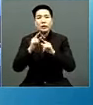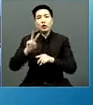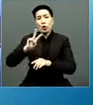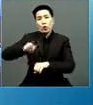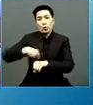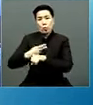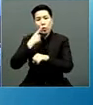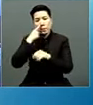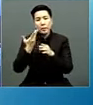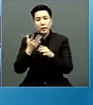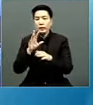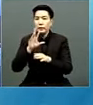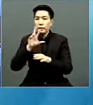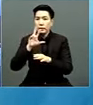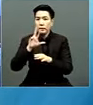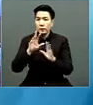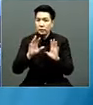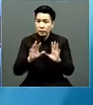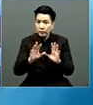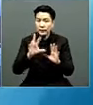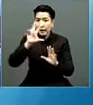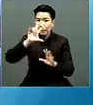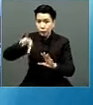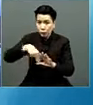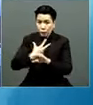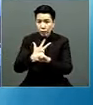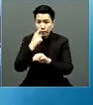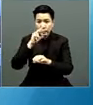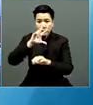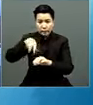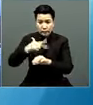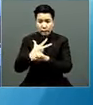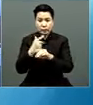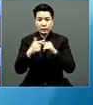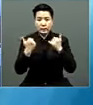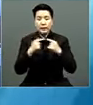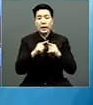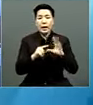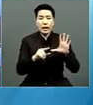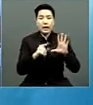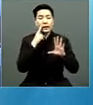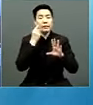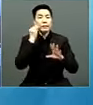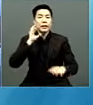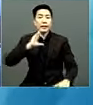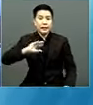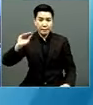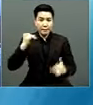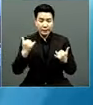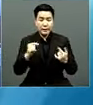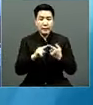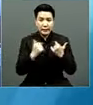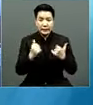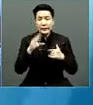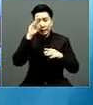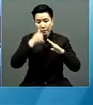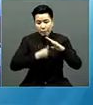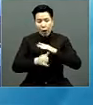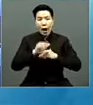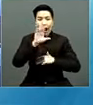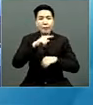งท่านจะได้ไม่ใช่สิ3ชั่วโมงหรือเปล่าฮะ5ทุ่มถึงจะได้กลับได้นะครับตรงนี้ก็เป็นเวลา